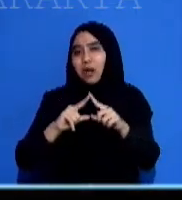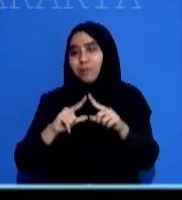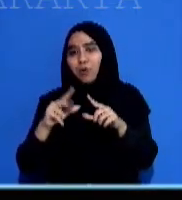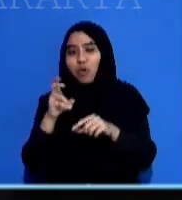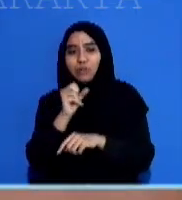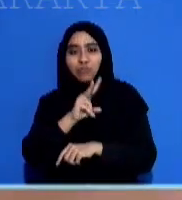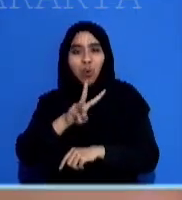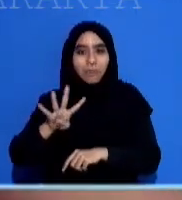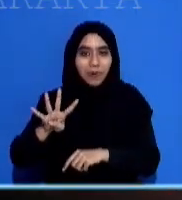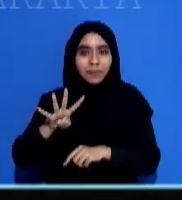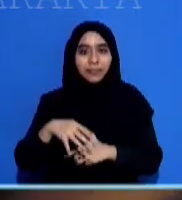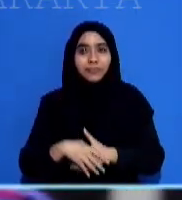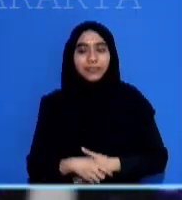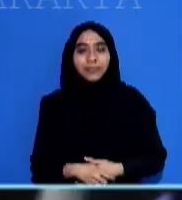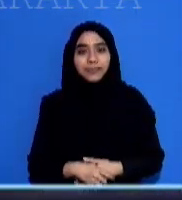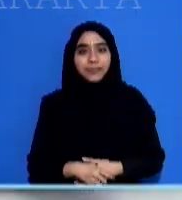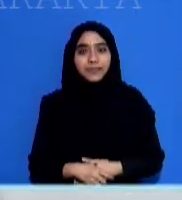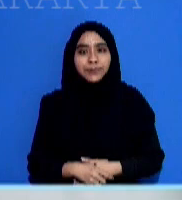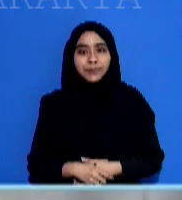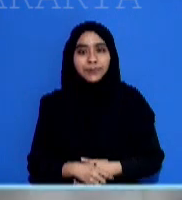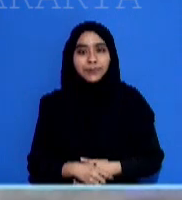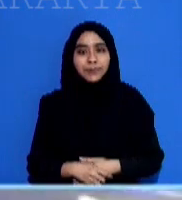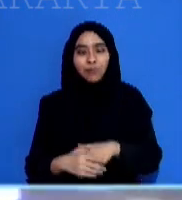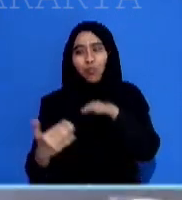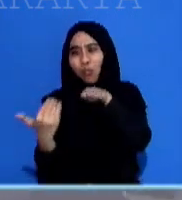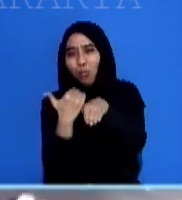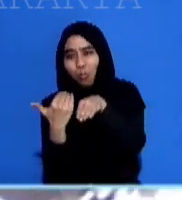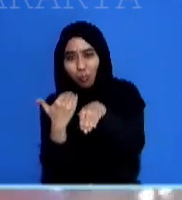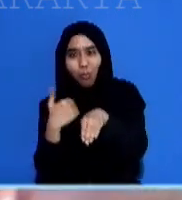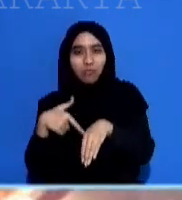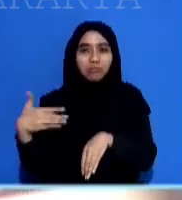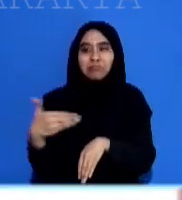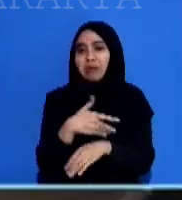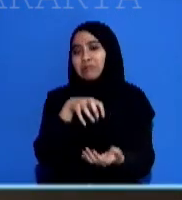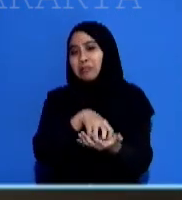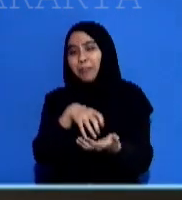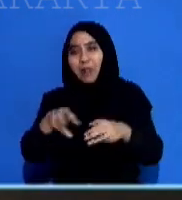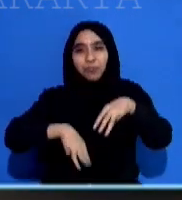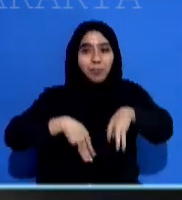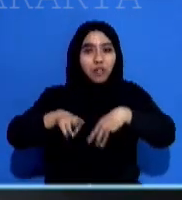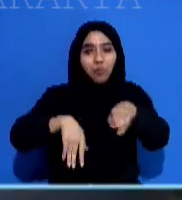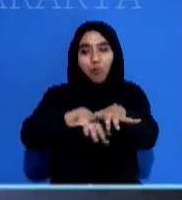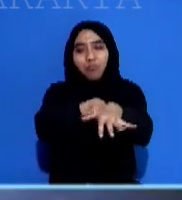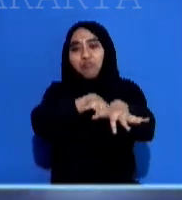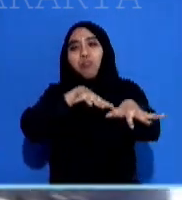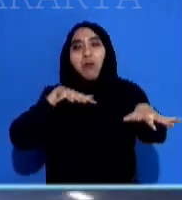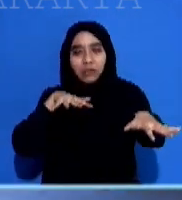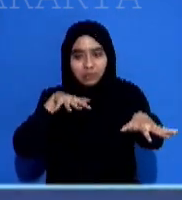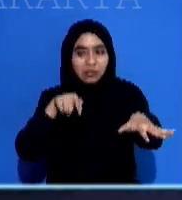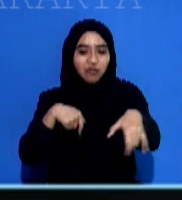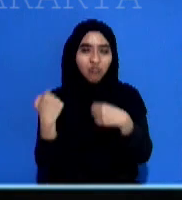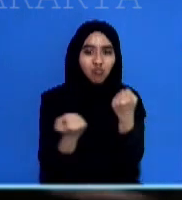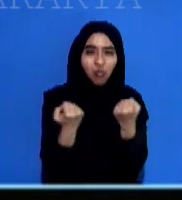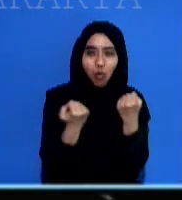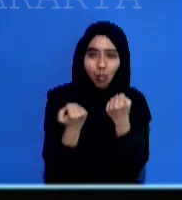2024 bahkan arus lalu lintas menuju kawasan wisata legendaris ini sudah dipadati kendaraan pribadi baik roda 4